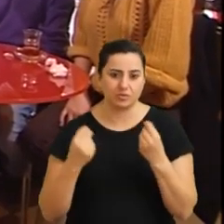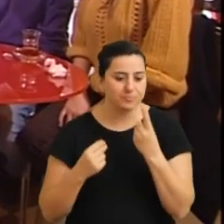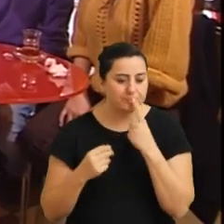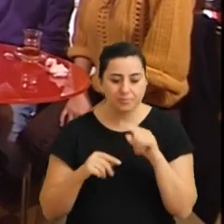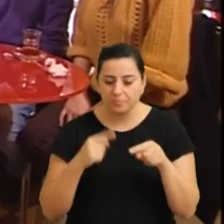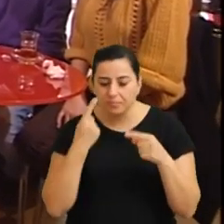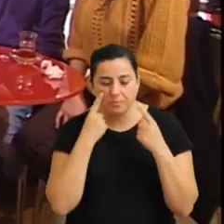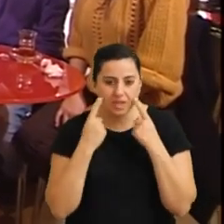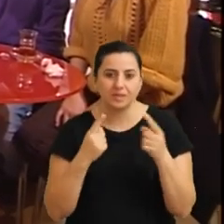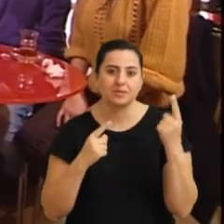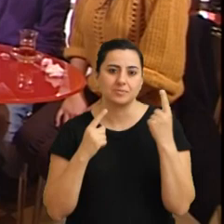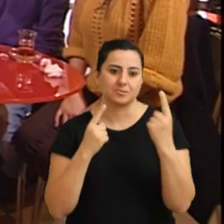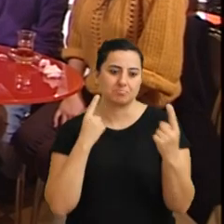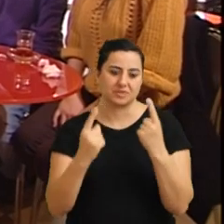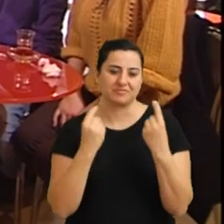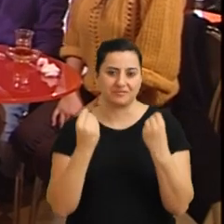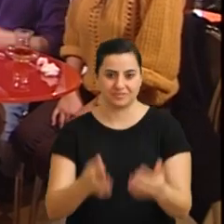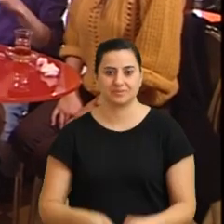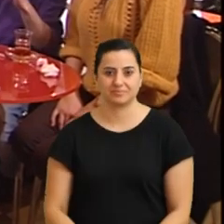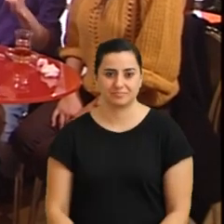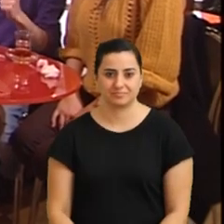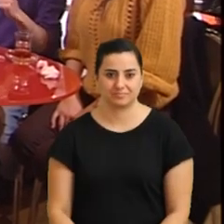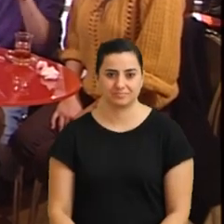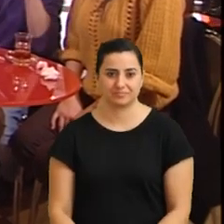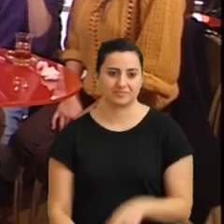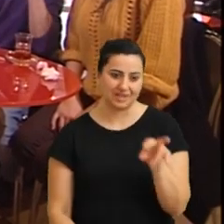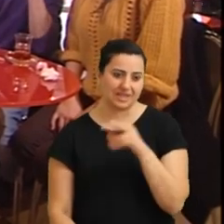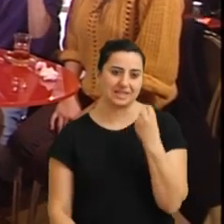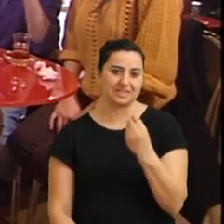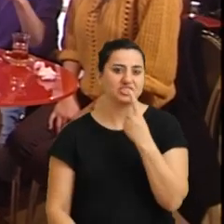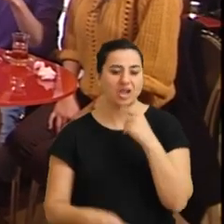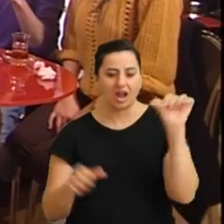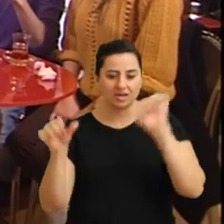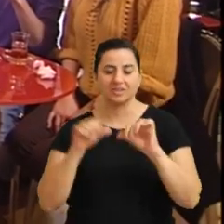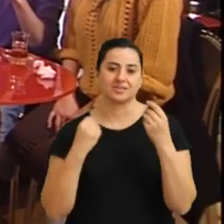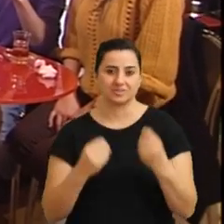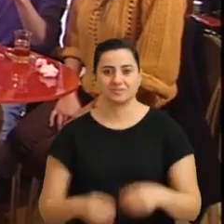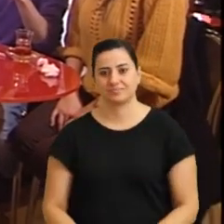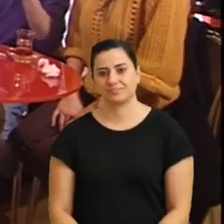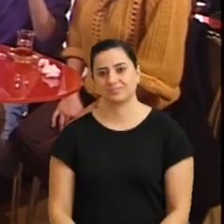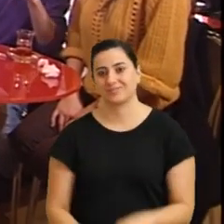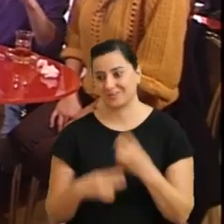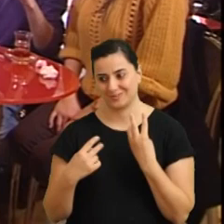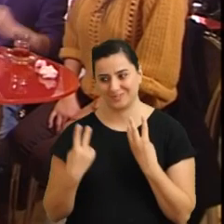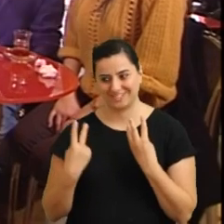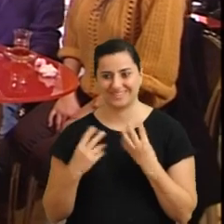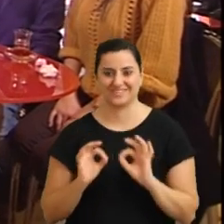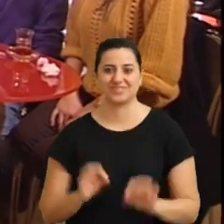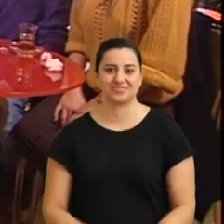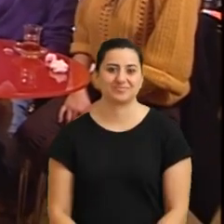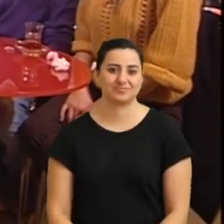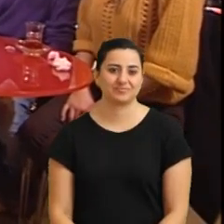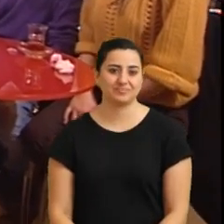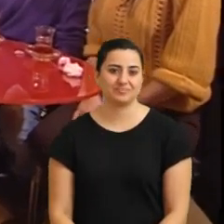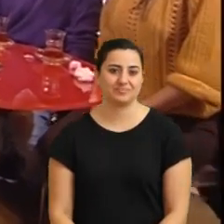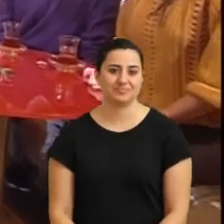tadına baktınız. İkinize de birer puan veriyorum. İkiniz de iyiydiniz yani orada. 3-2. 3-2. Tamam. Öyle.